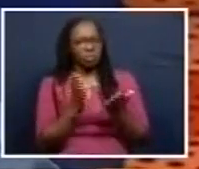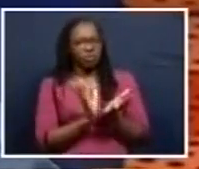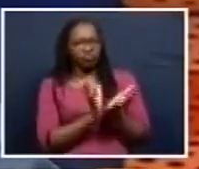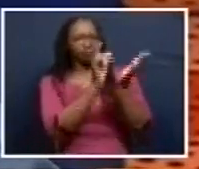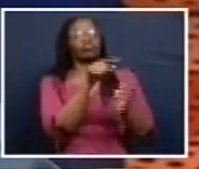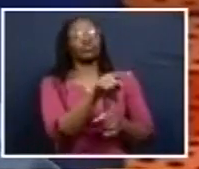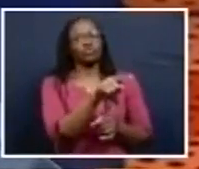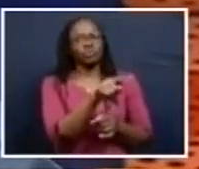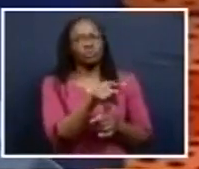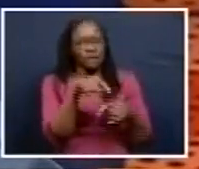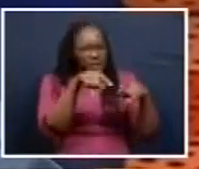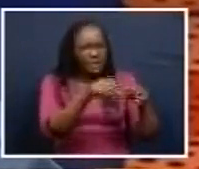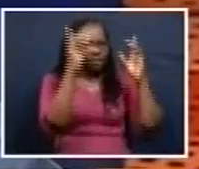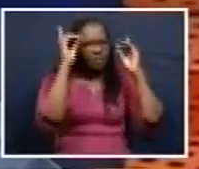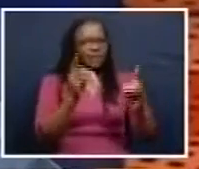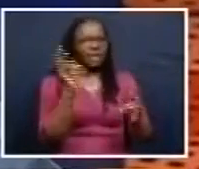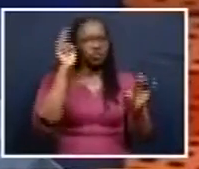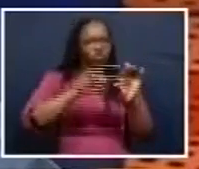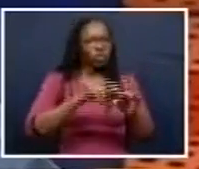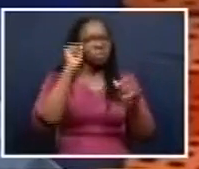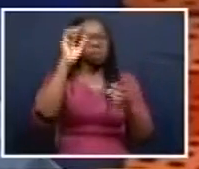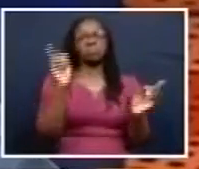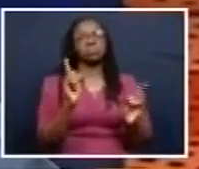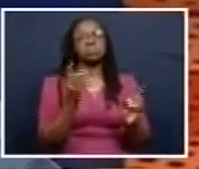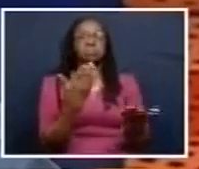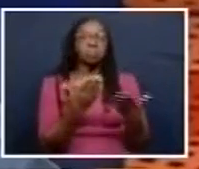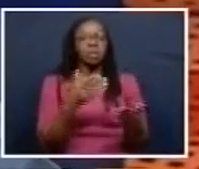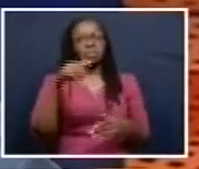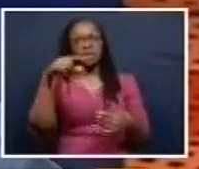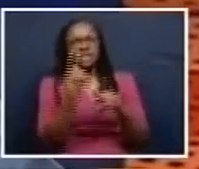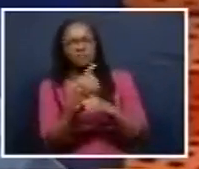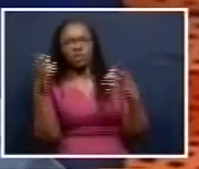ashako msimatusi kwamba wewe ni kikaragosi wa mgombea fulani au kundi fulani la